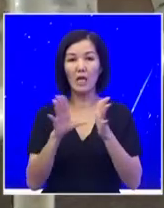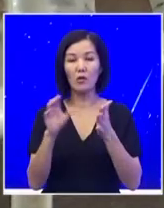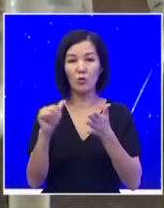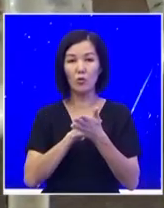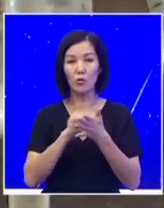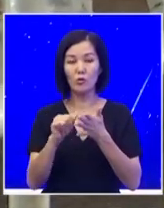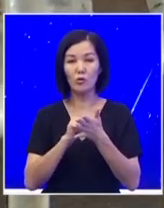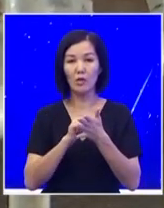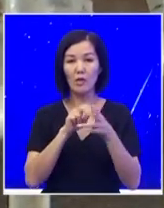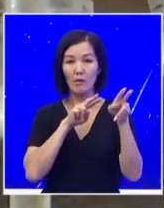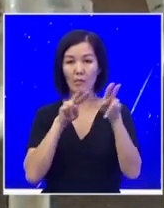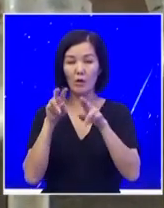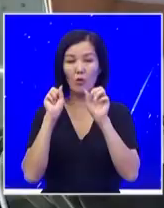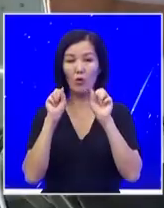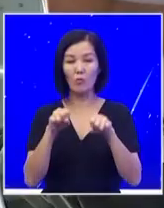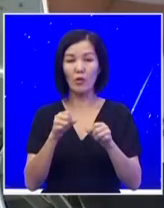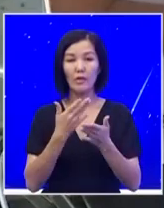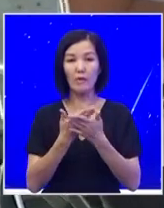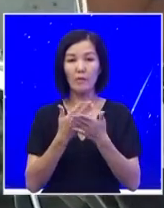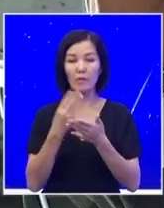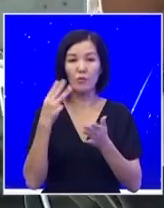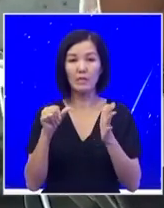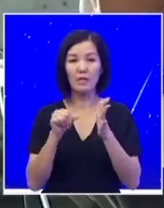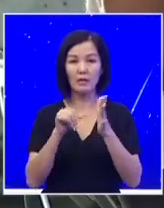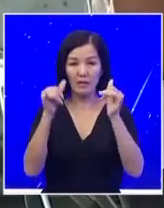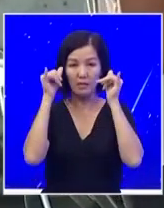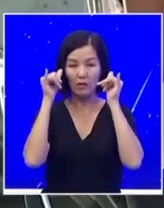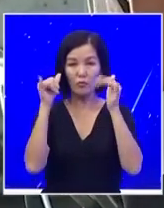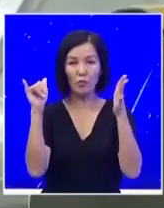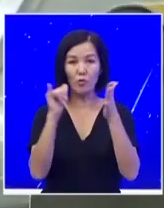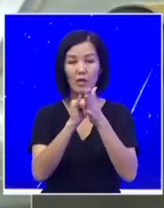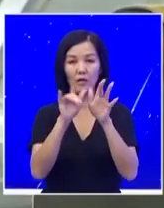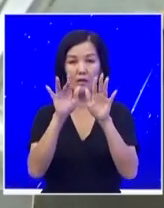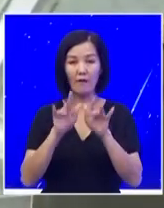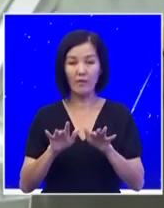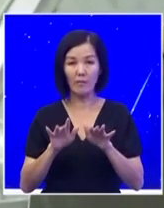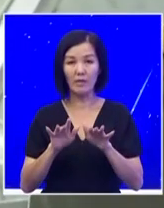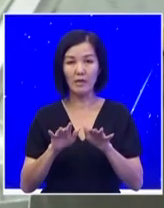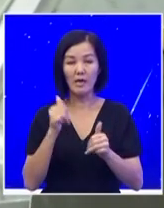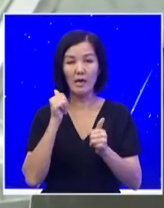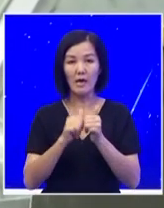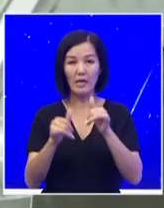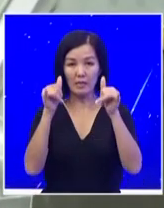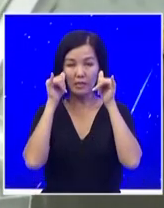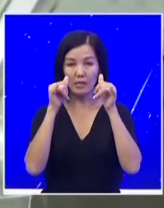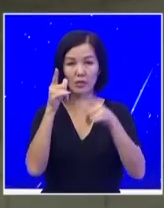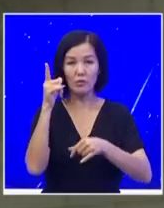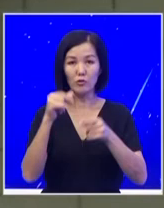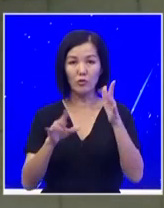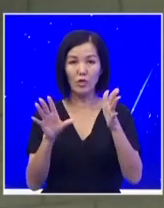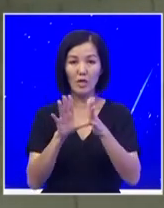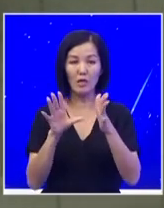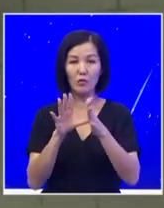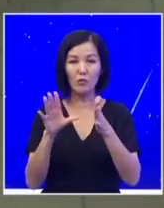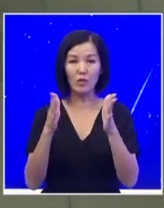Сол арқылы бәрін бақылауға болады. Яғни 36 сауын станогына орнатылған автоматты қондырғы әр малдың берген сүтін электронды